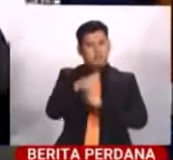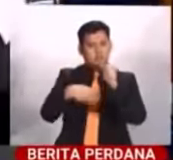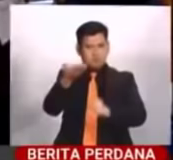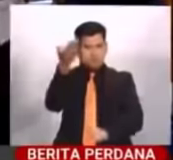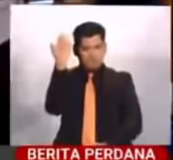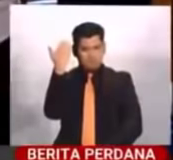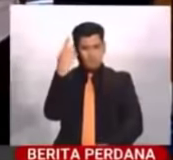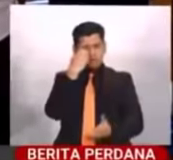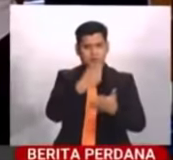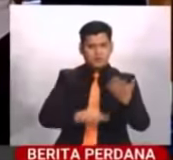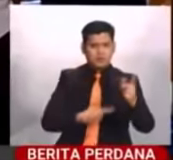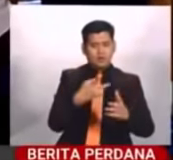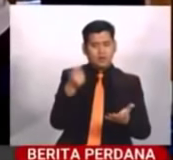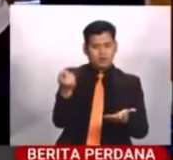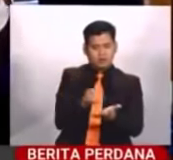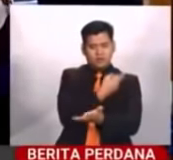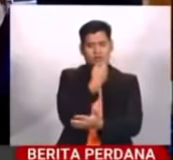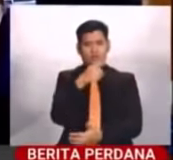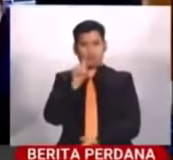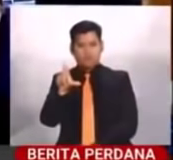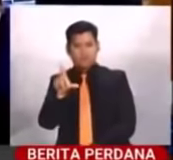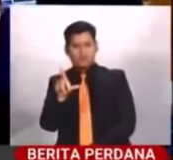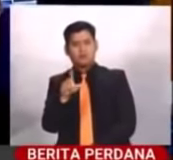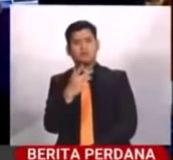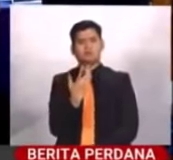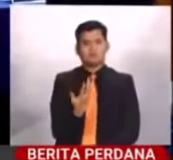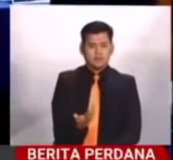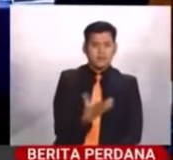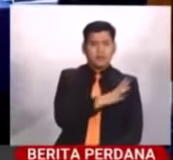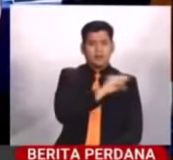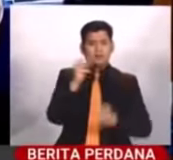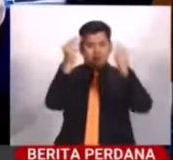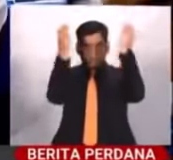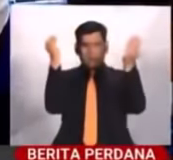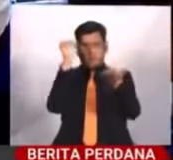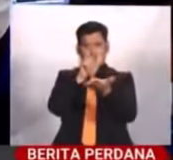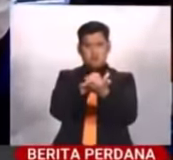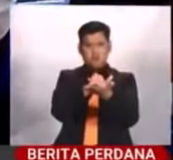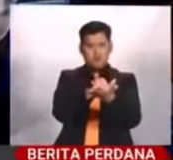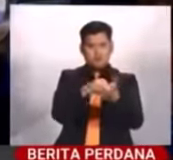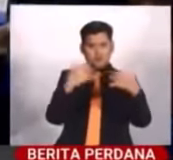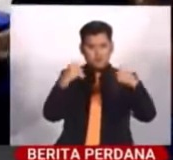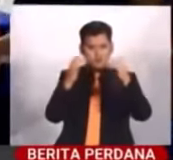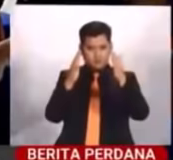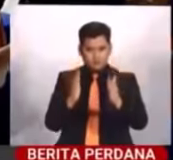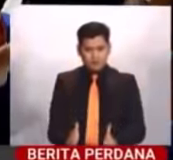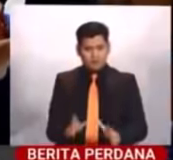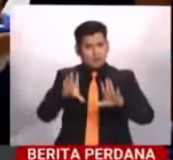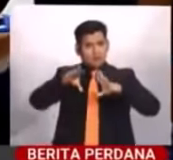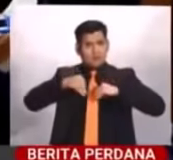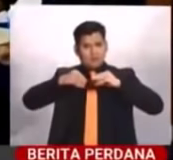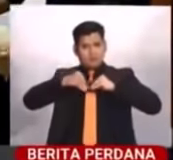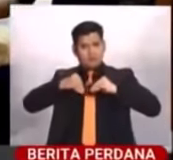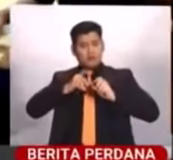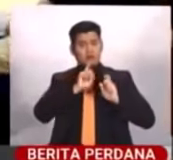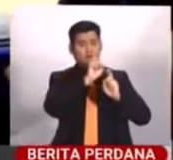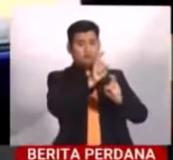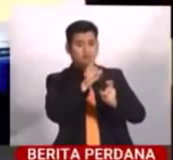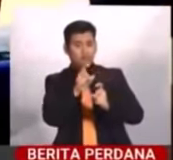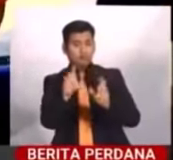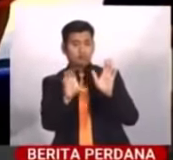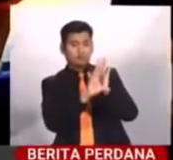penghargaan pasukan hoki Uni KL di Ibu Negara. Pada majlis itu, para pemain Uni KL turut menerima beberapa anugerah